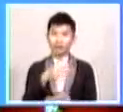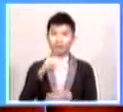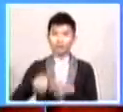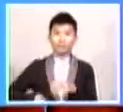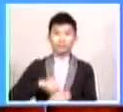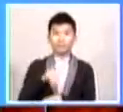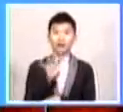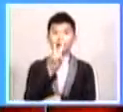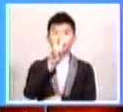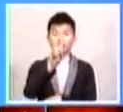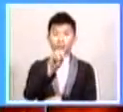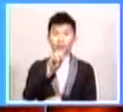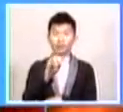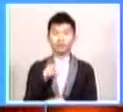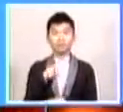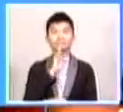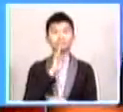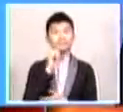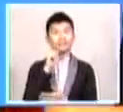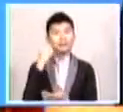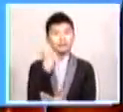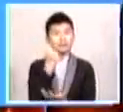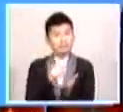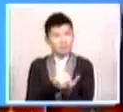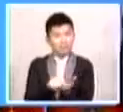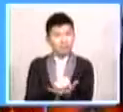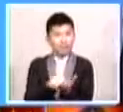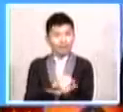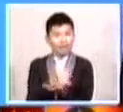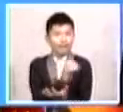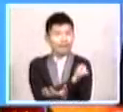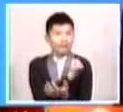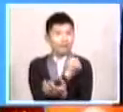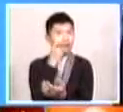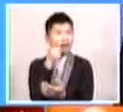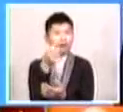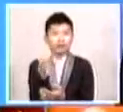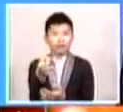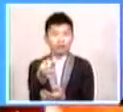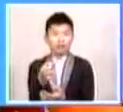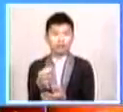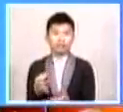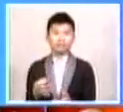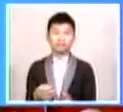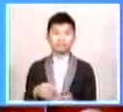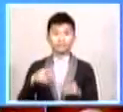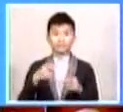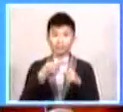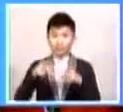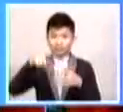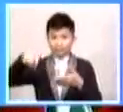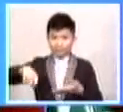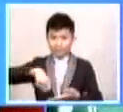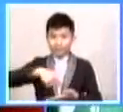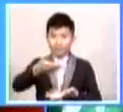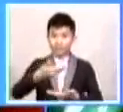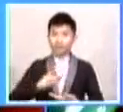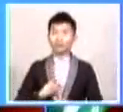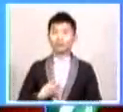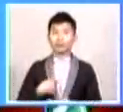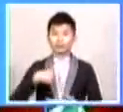20,000元，那是他辛苦帮人洗碗所赚来的一个月的工钱。他写了一封信给我，信